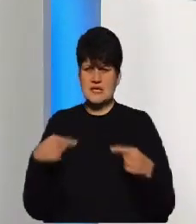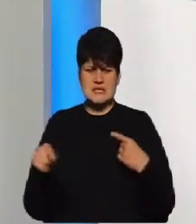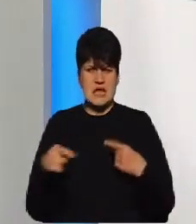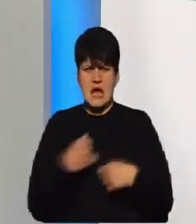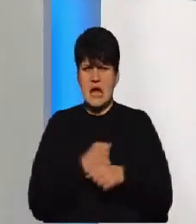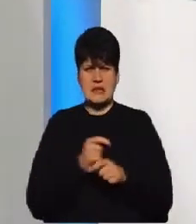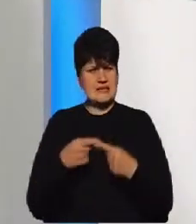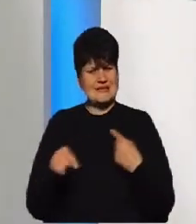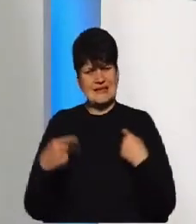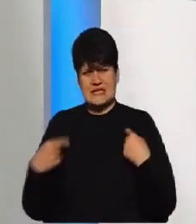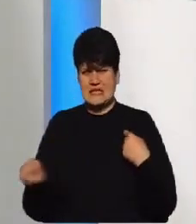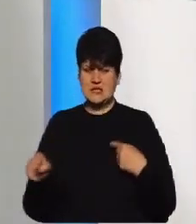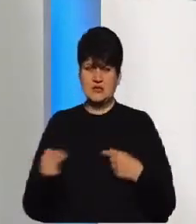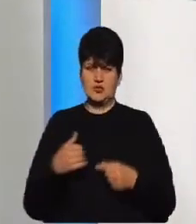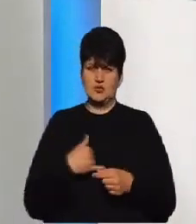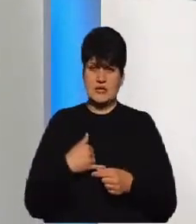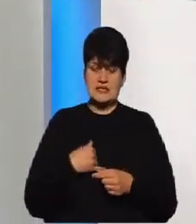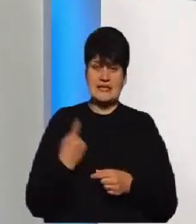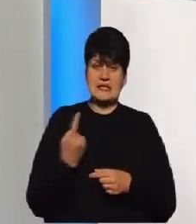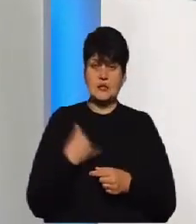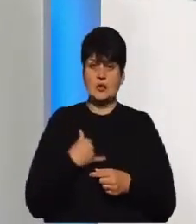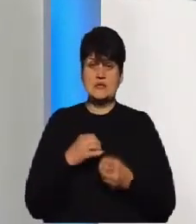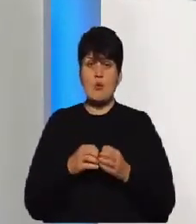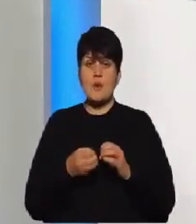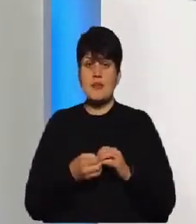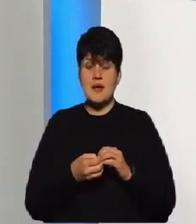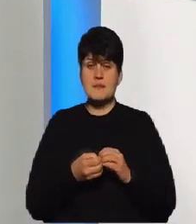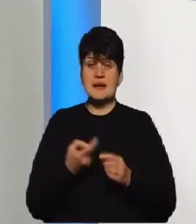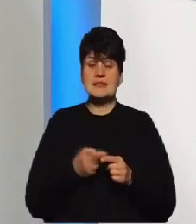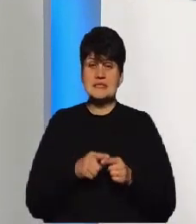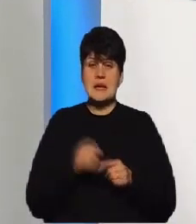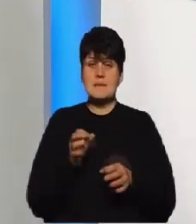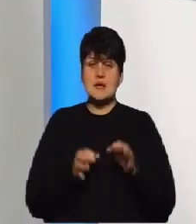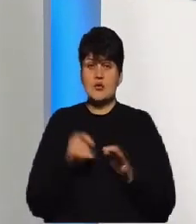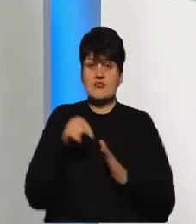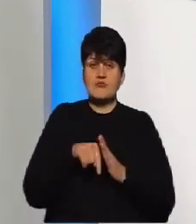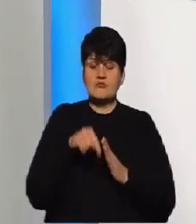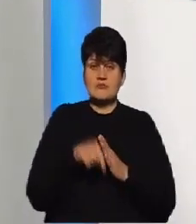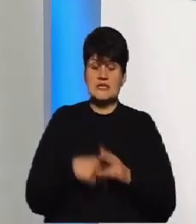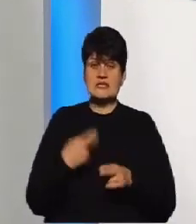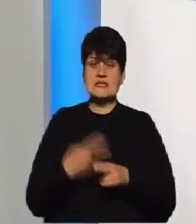води. В нас є єдине, що проблема – це природній вміст заліза. Ну, в підземній воді